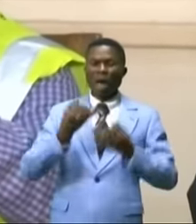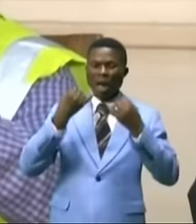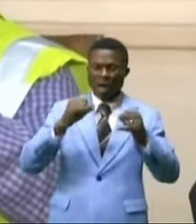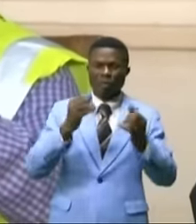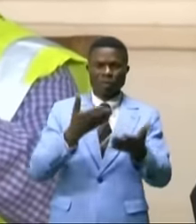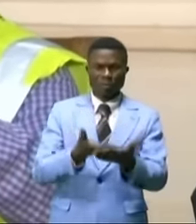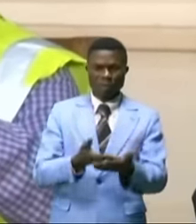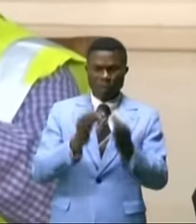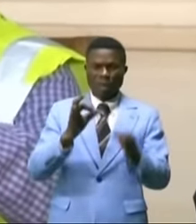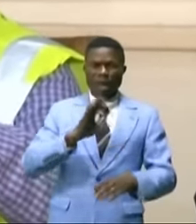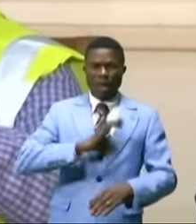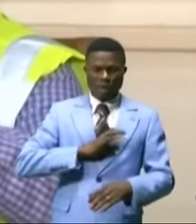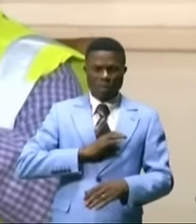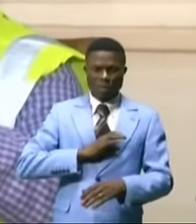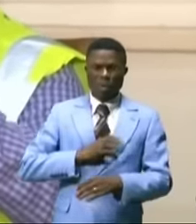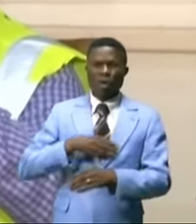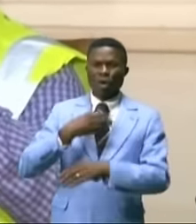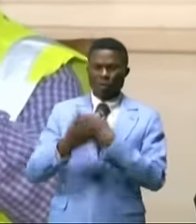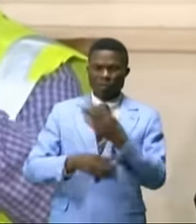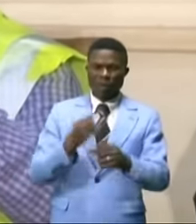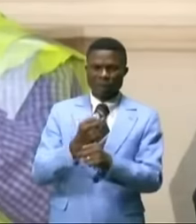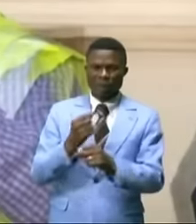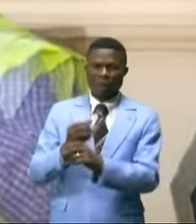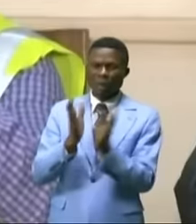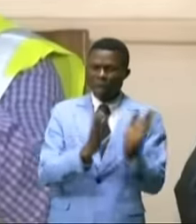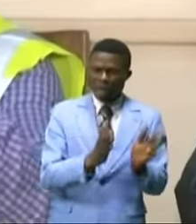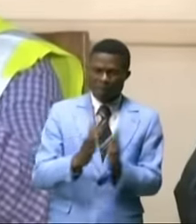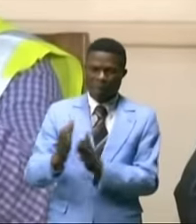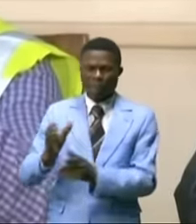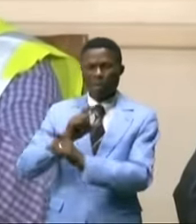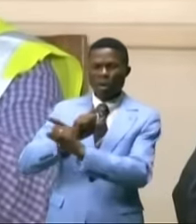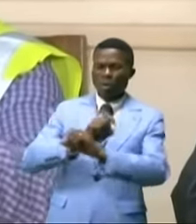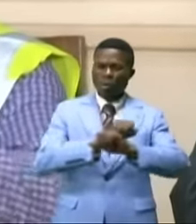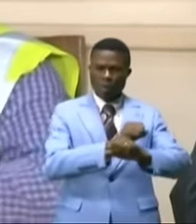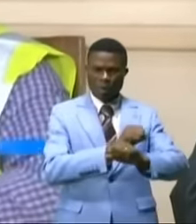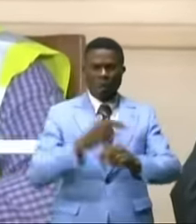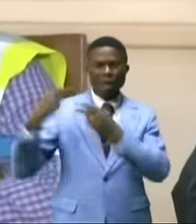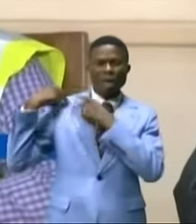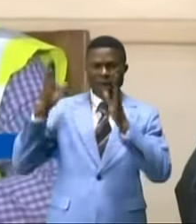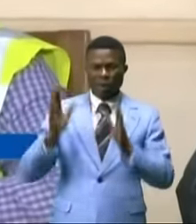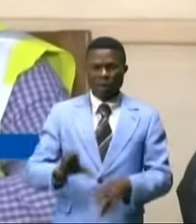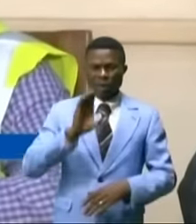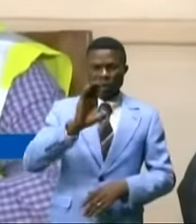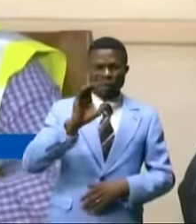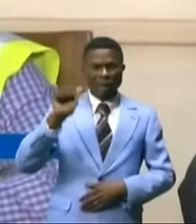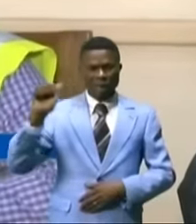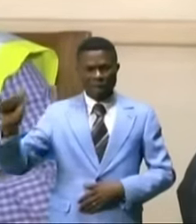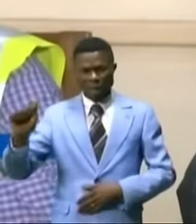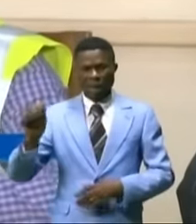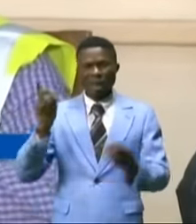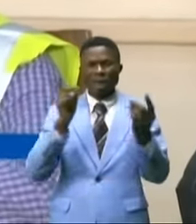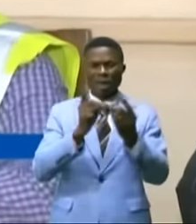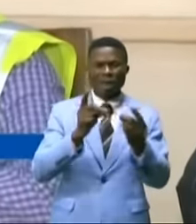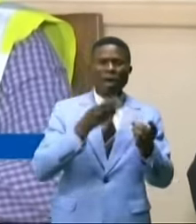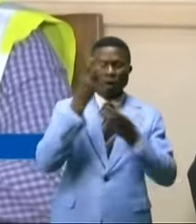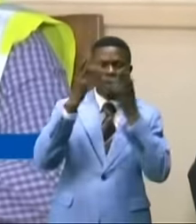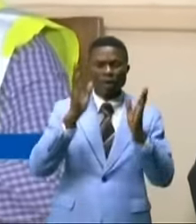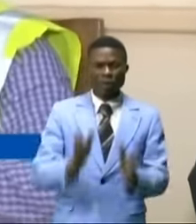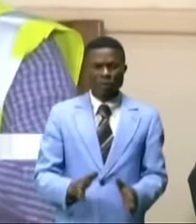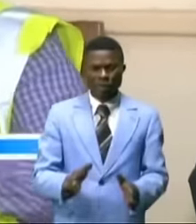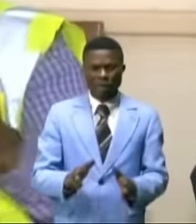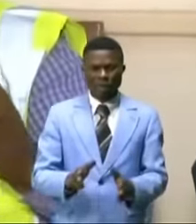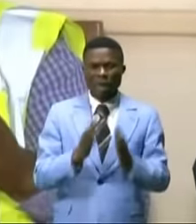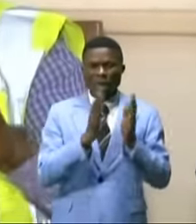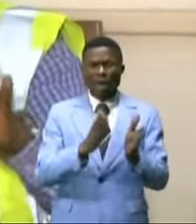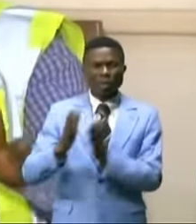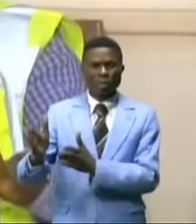l'information. Comme ça, la police devait prendre des dispositions. Il fallait que le responsable CAA approche le passager également,